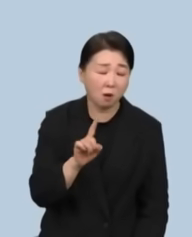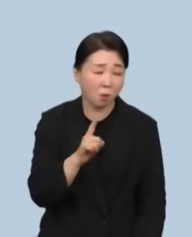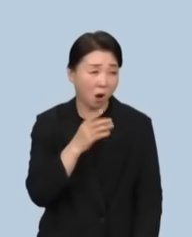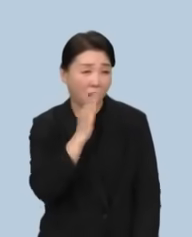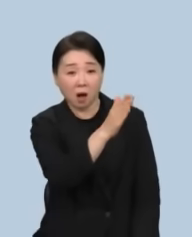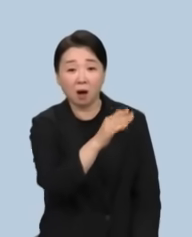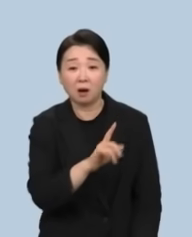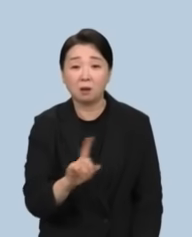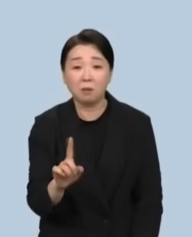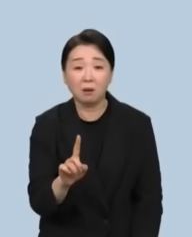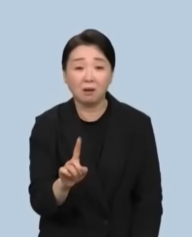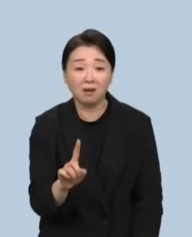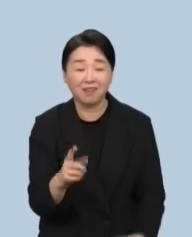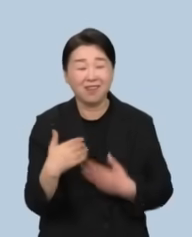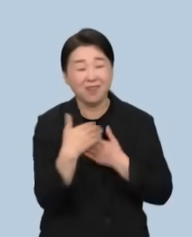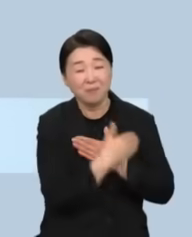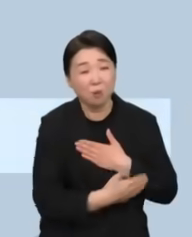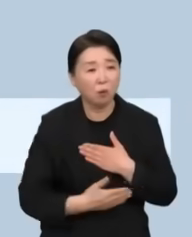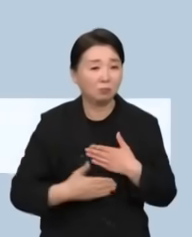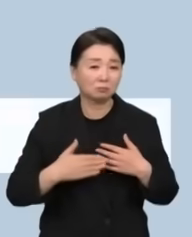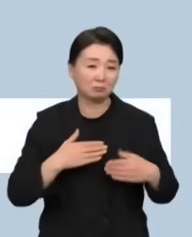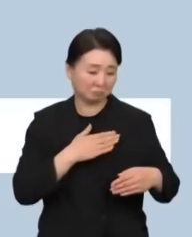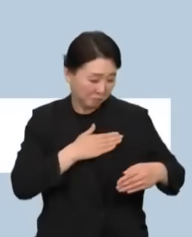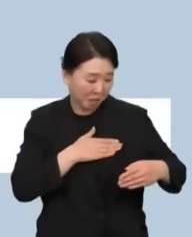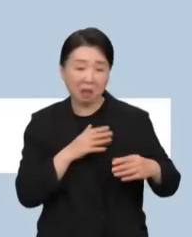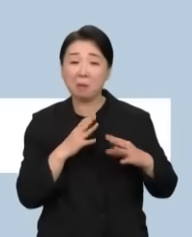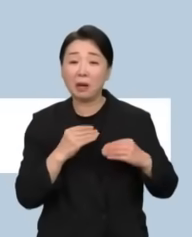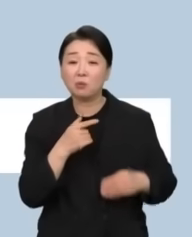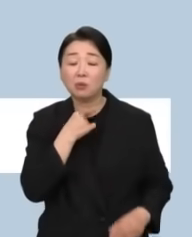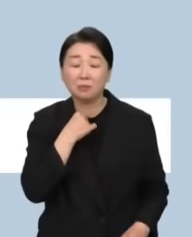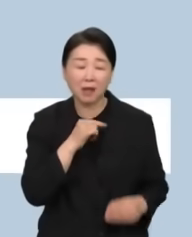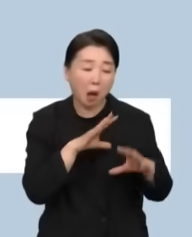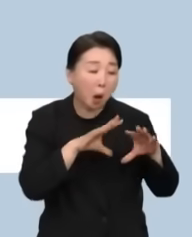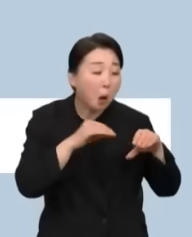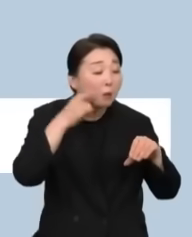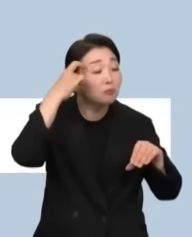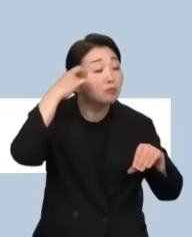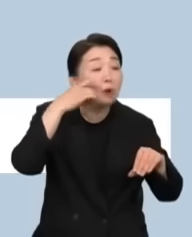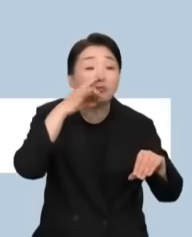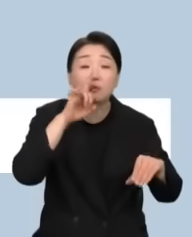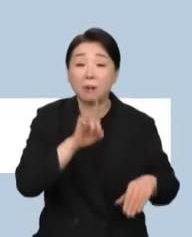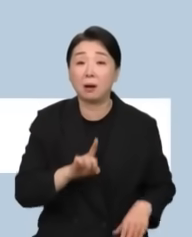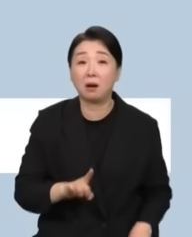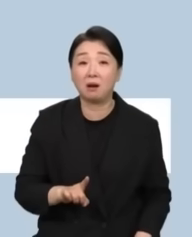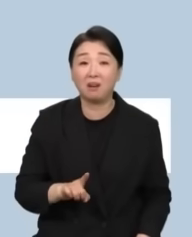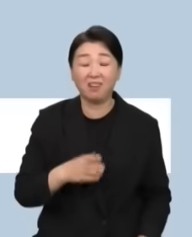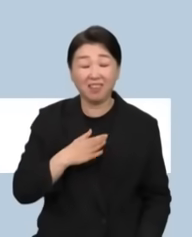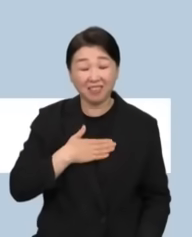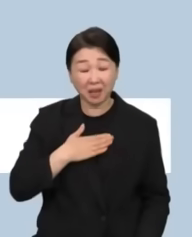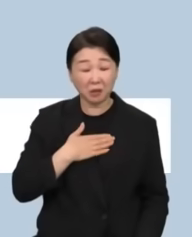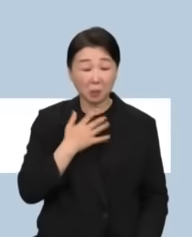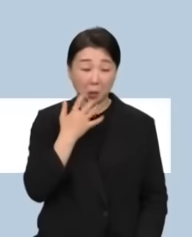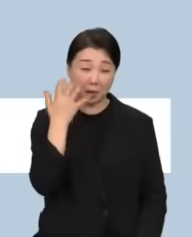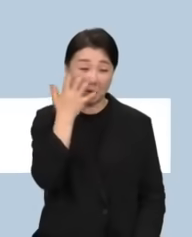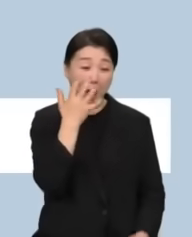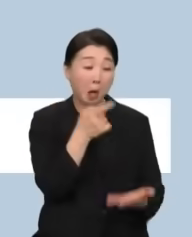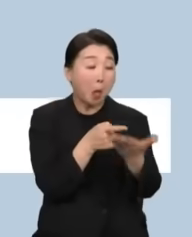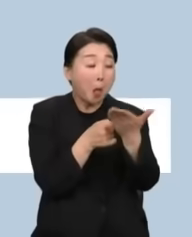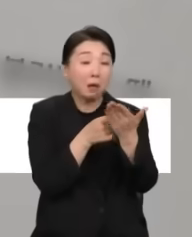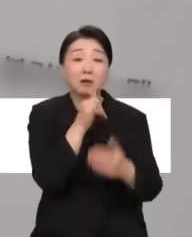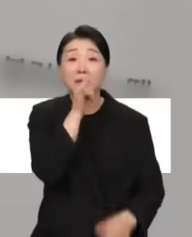노골적이었습니다. 특정 신체 부위를 만져보고 싶다고 하고 촉감이 궁금하다고 했습니다. 내가 나오는 야한 꿈을 꿨다고